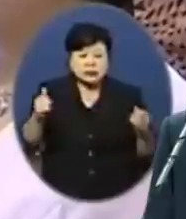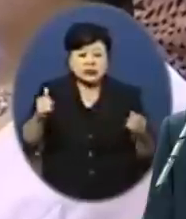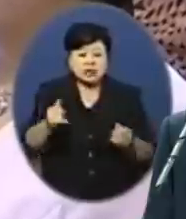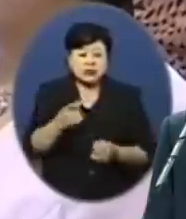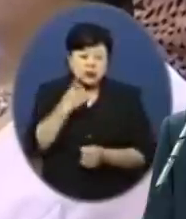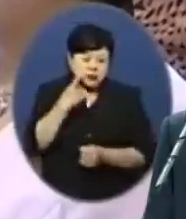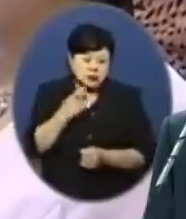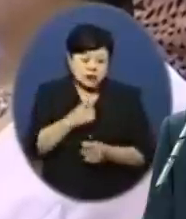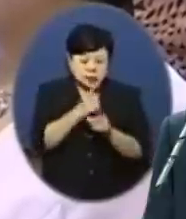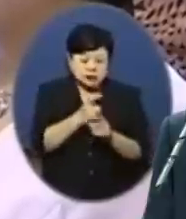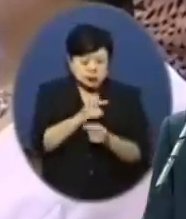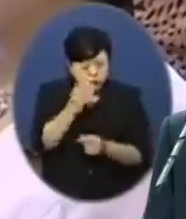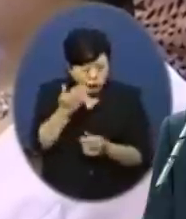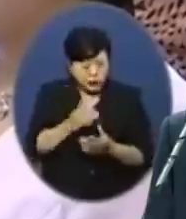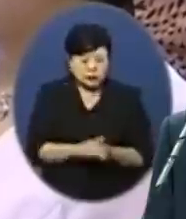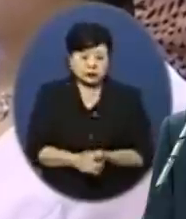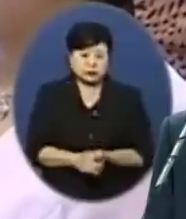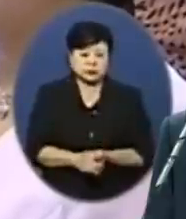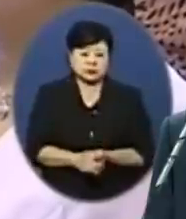부러워하는 승리자가 될 수 있다.